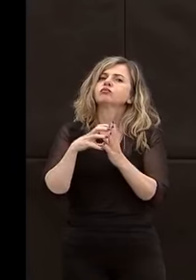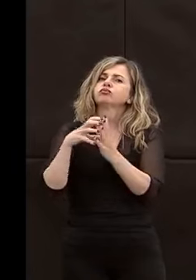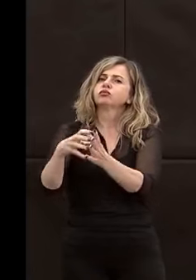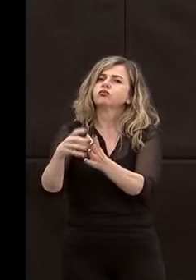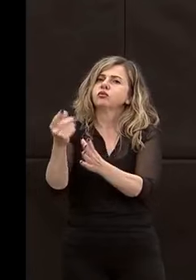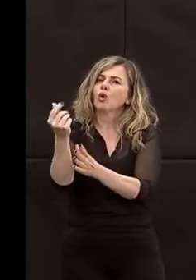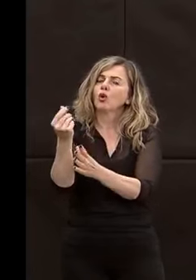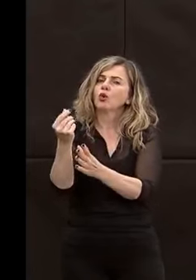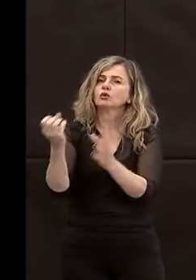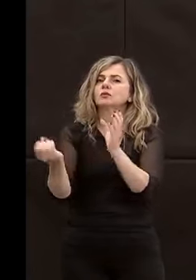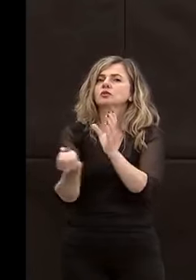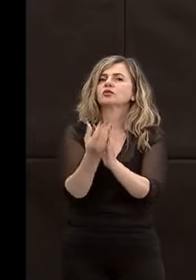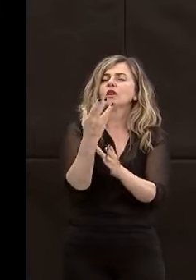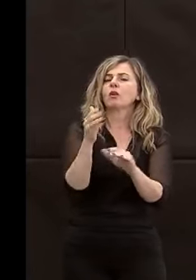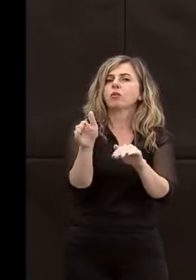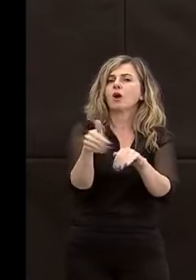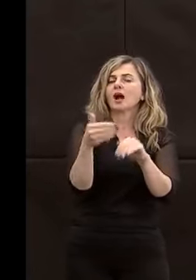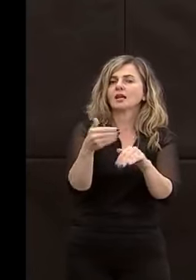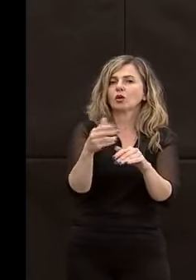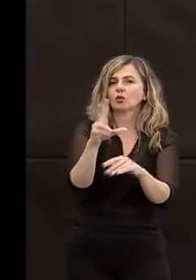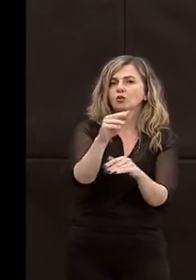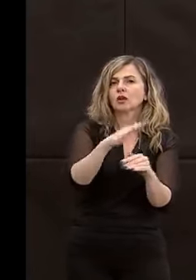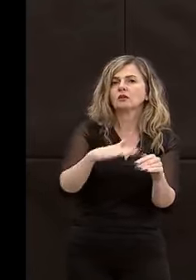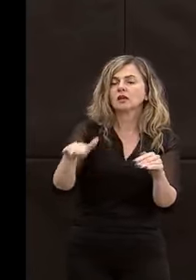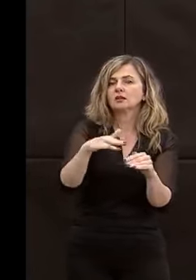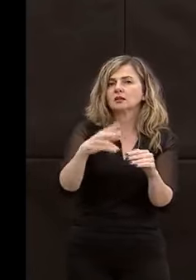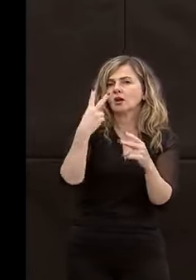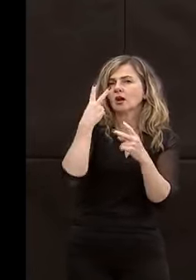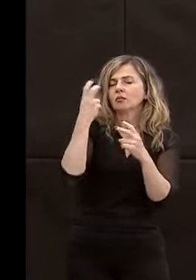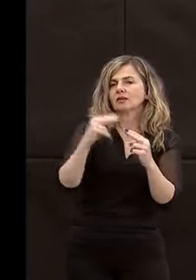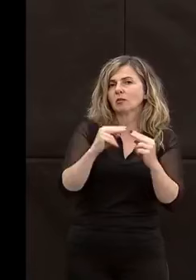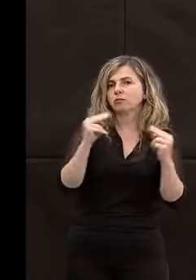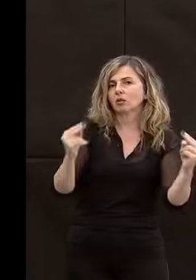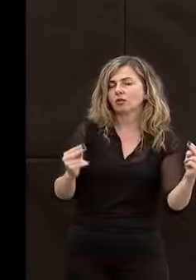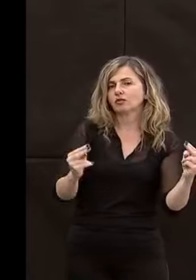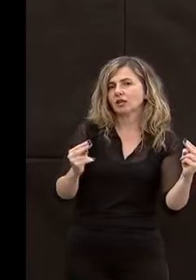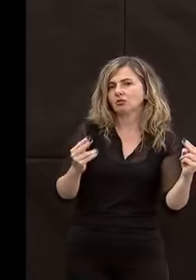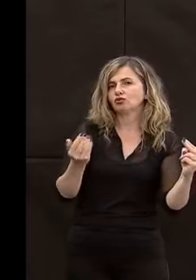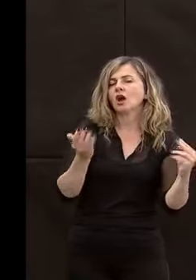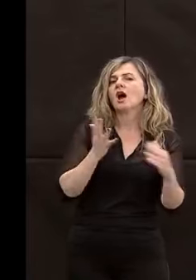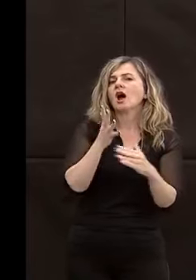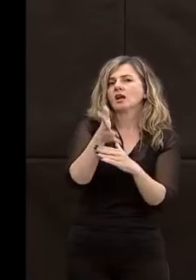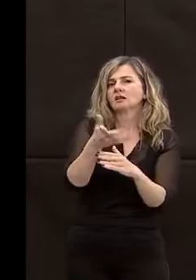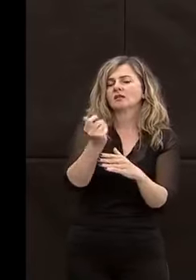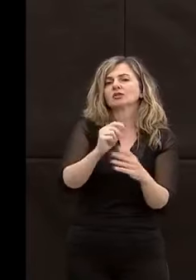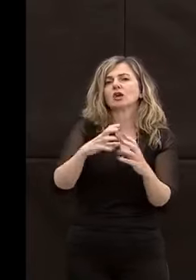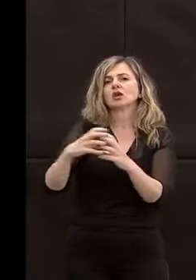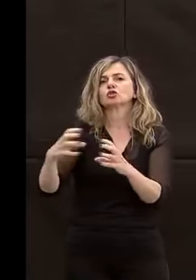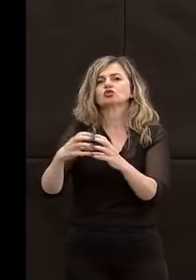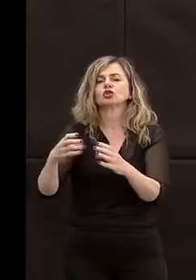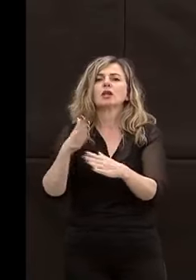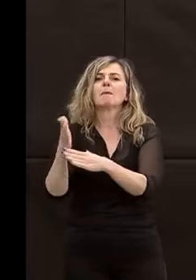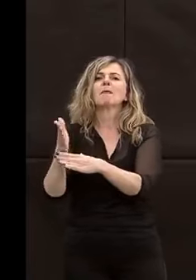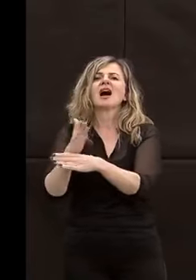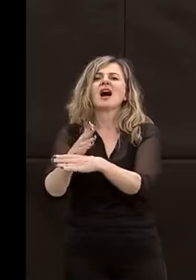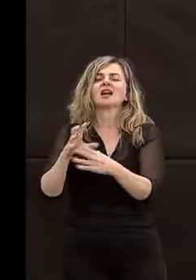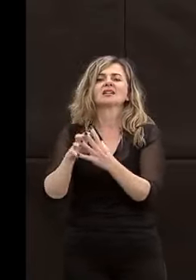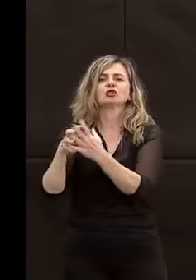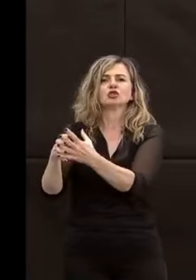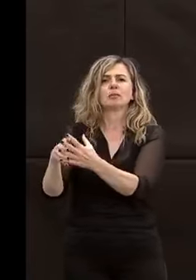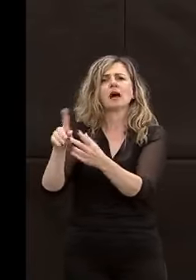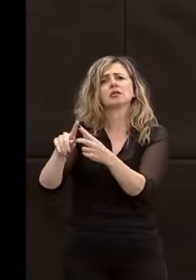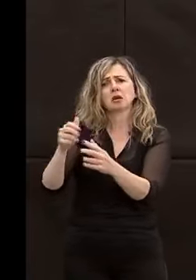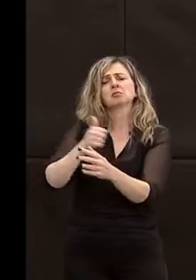trentina davvero si prevede che la provincia anche attraverso le sue società partecipate ma anche soggetti privati